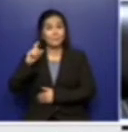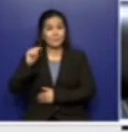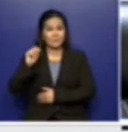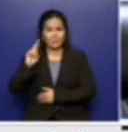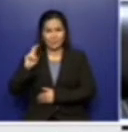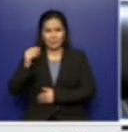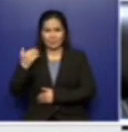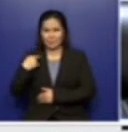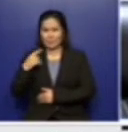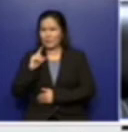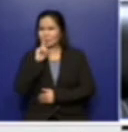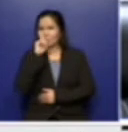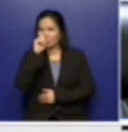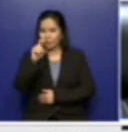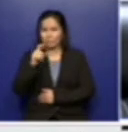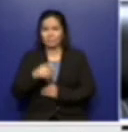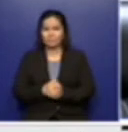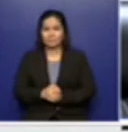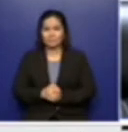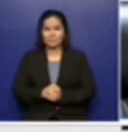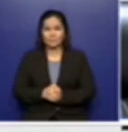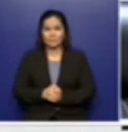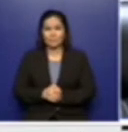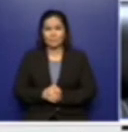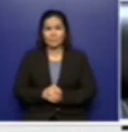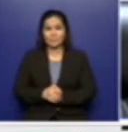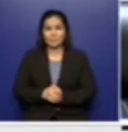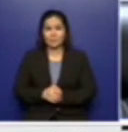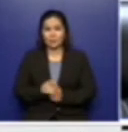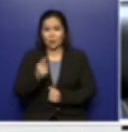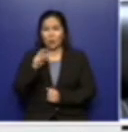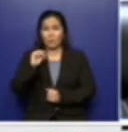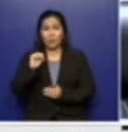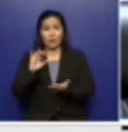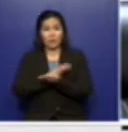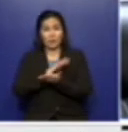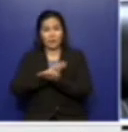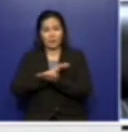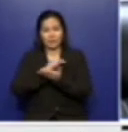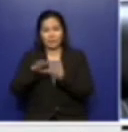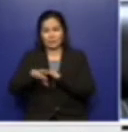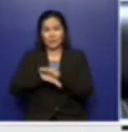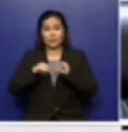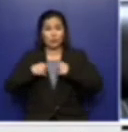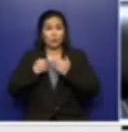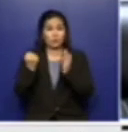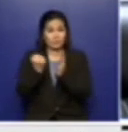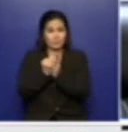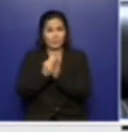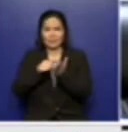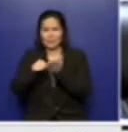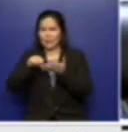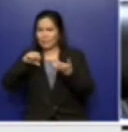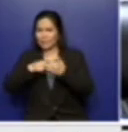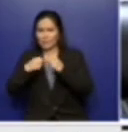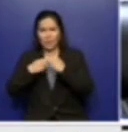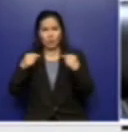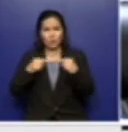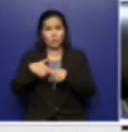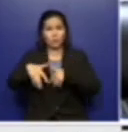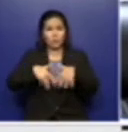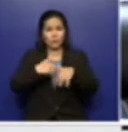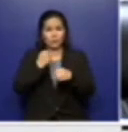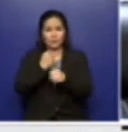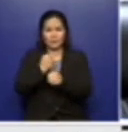ได้ตั้งข้อสอบถามว่าท่านจะออกเอกสารสิทธิ์หรือแก้ไขปัญหาในเรื่องประชาชนเข้าไปทำกิน